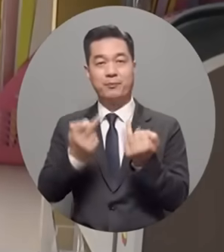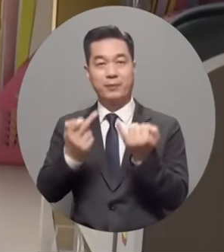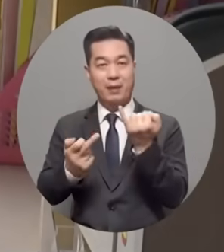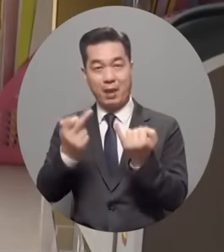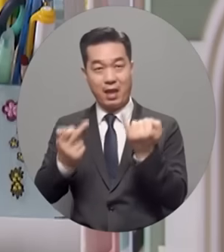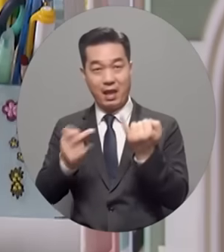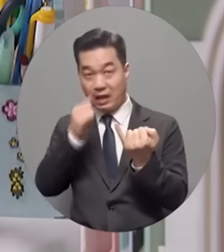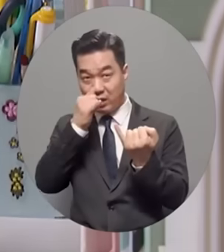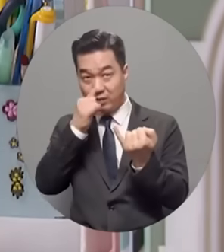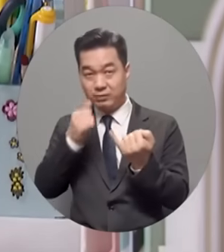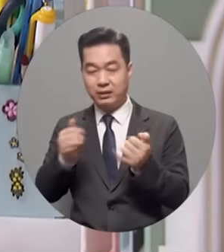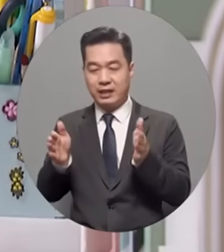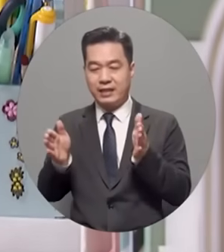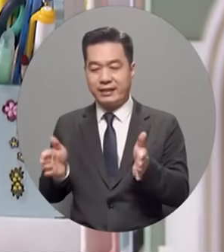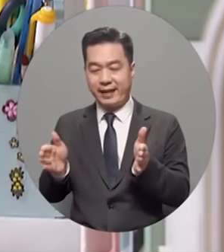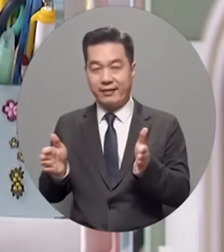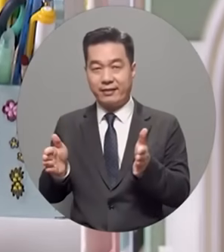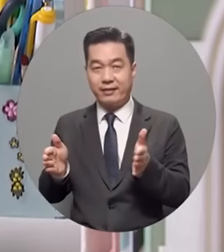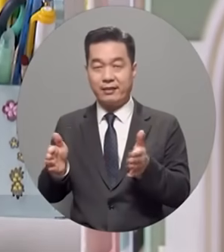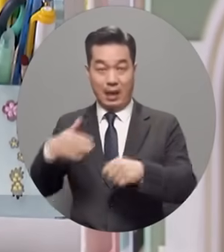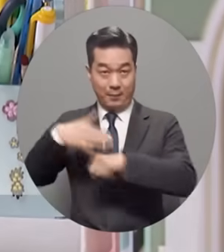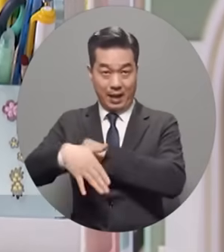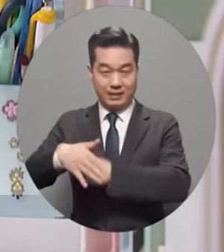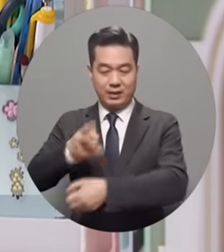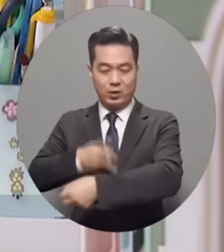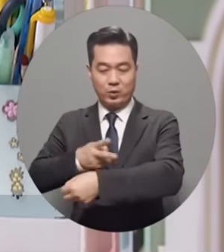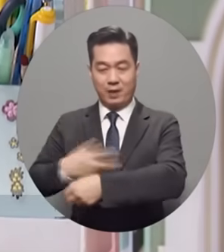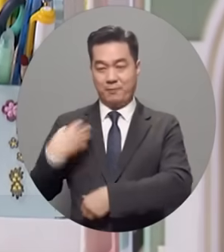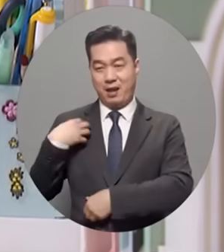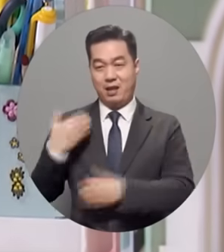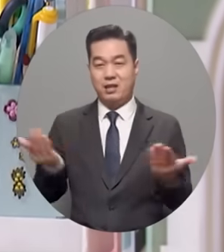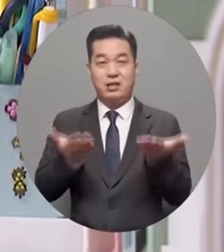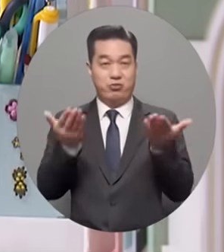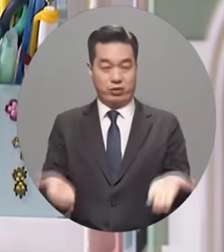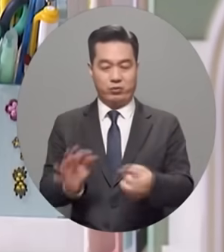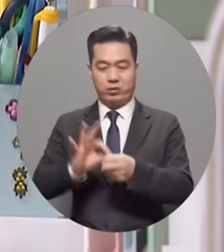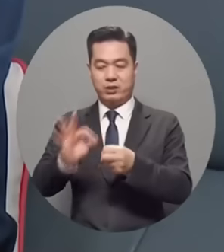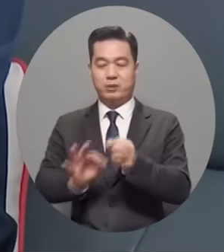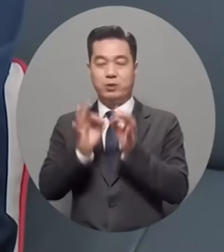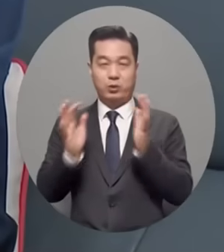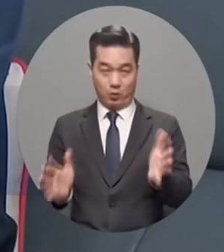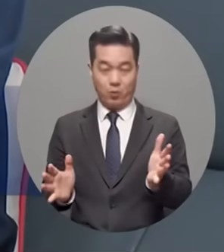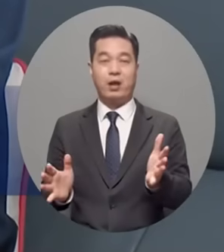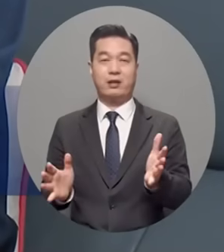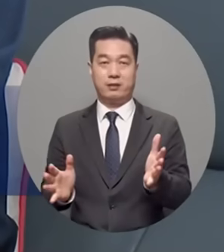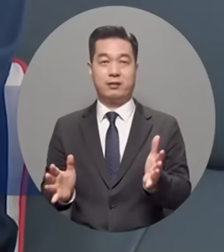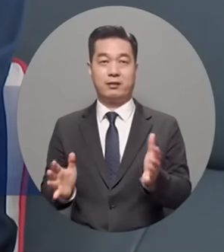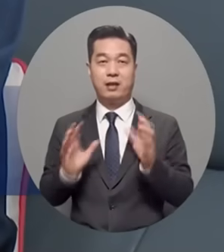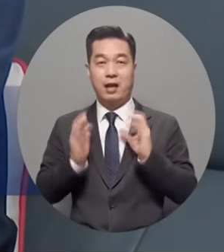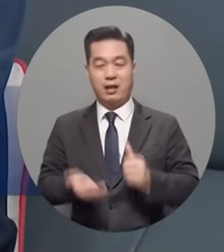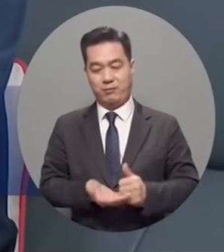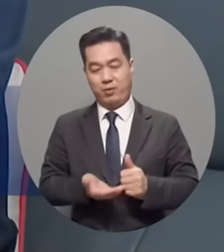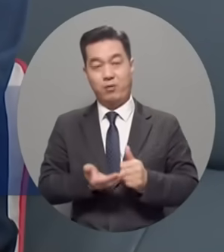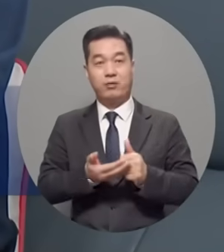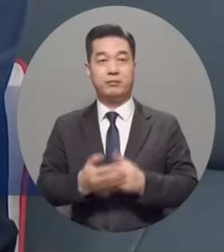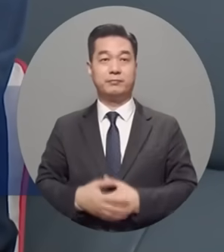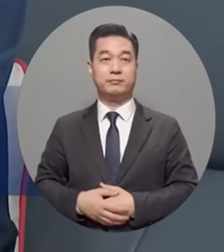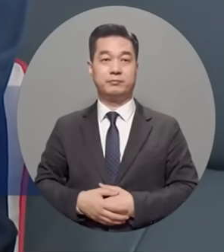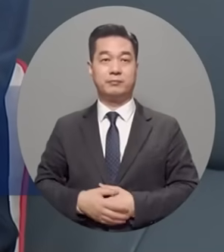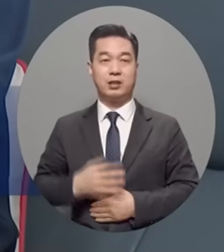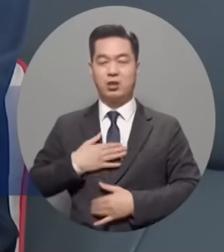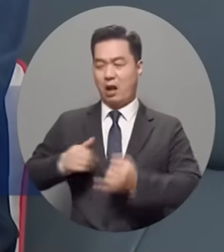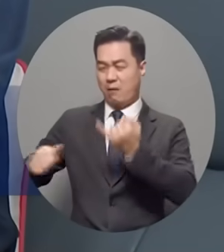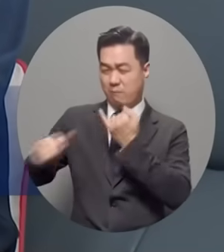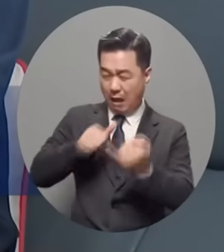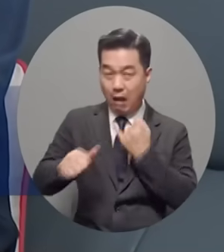기간제 교사였던 엄마는 일을 쉬고 10년간 아이들을 키웠습니다. 저랑 되게 한번 싸운 적이 있었는데 21년도 초에 자기 다시